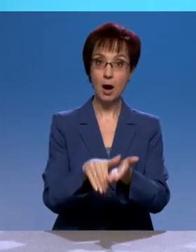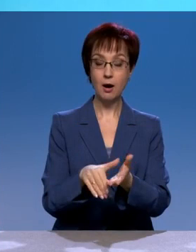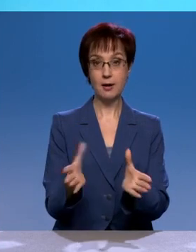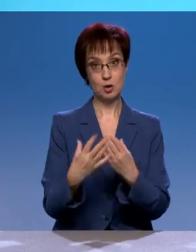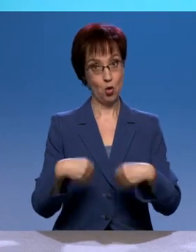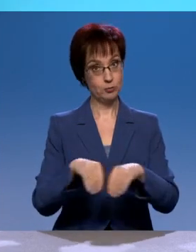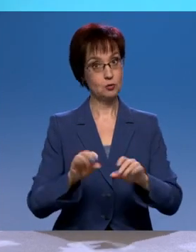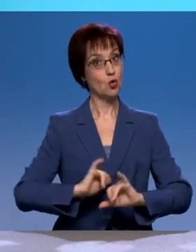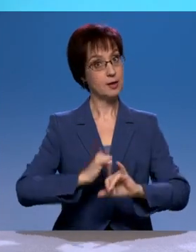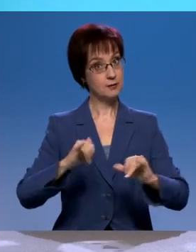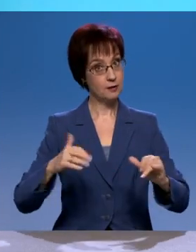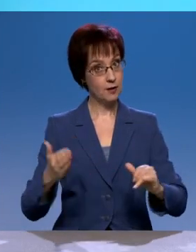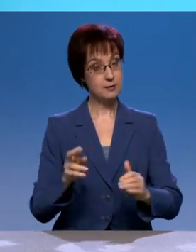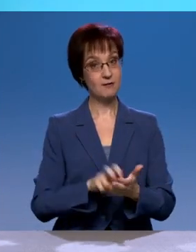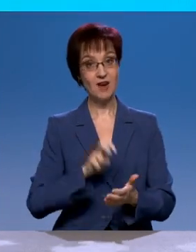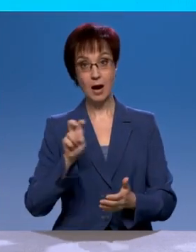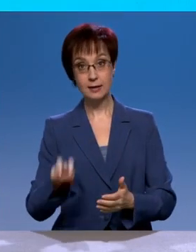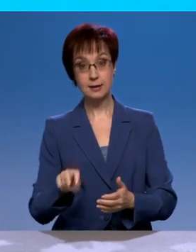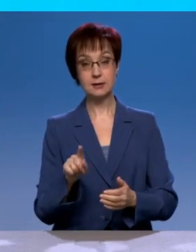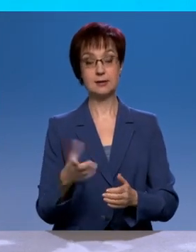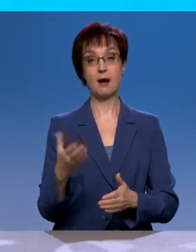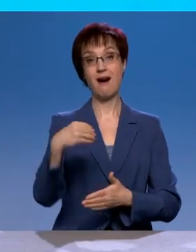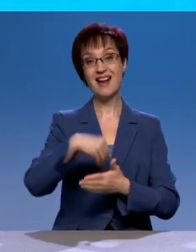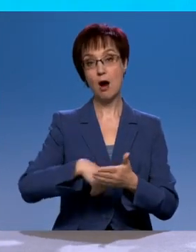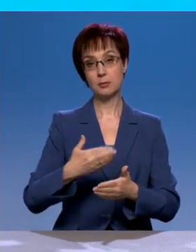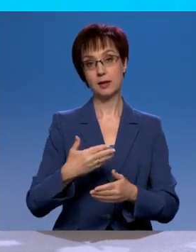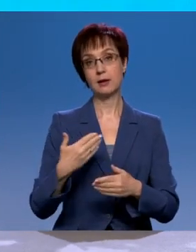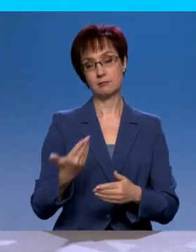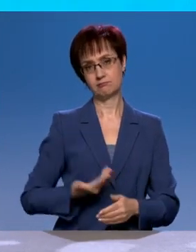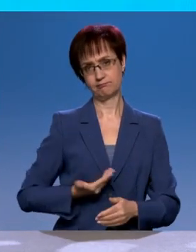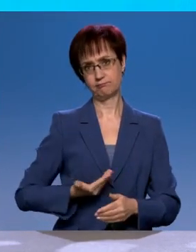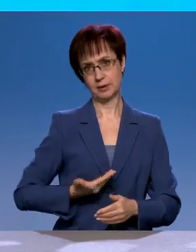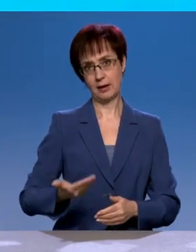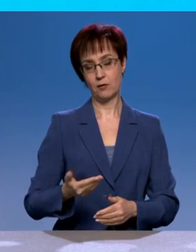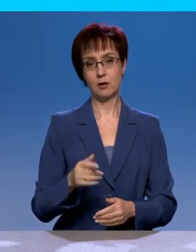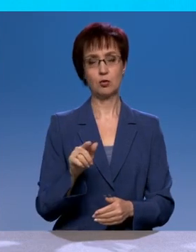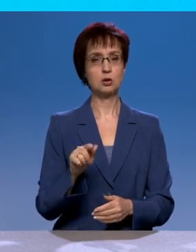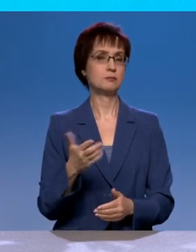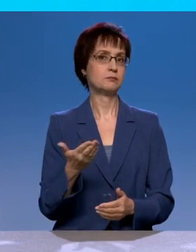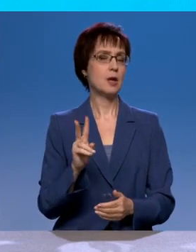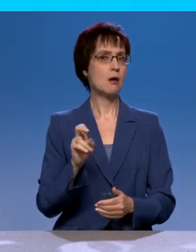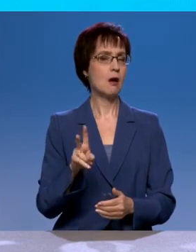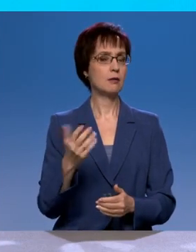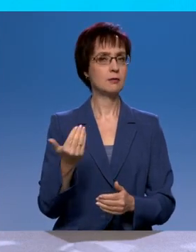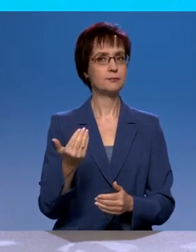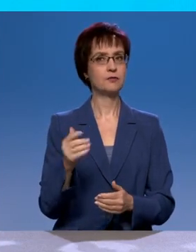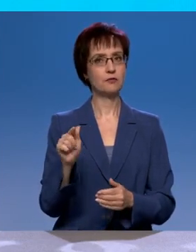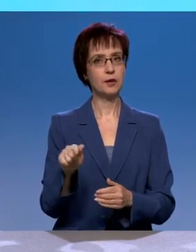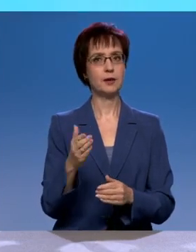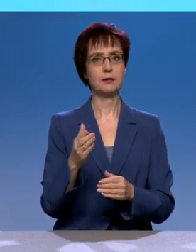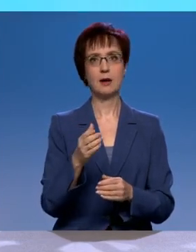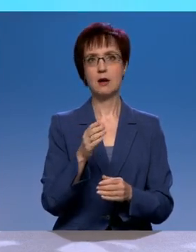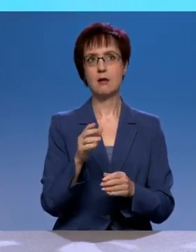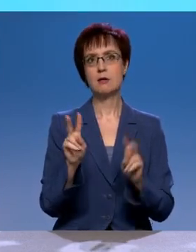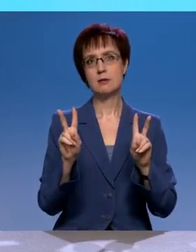окружает, за рамки, извините за выражение, бытовухи. Как бы вы сформулировали некую сверхзадачу, что ли, которая стоит перед нами?